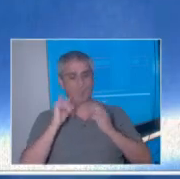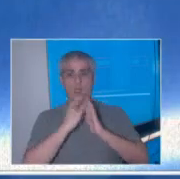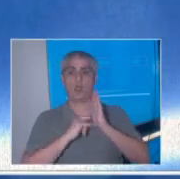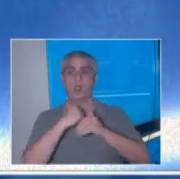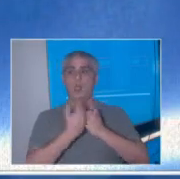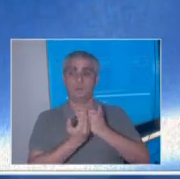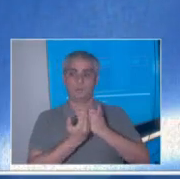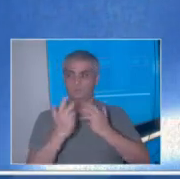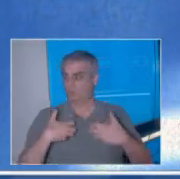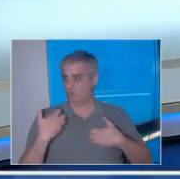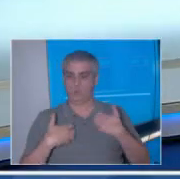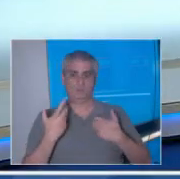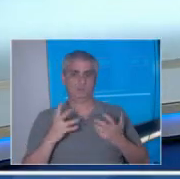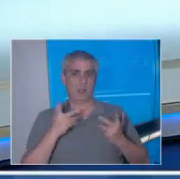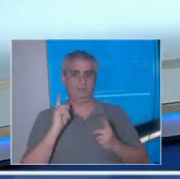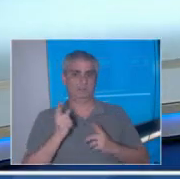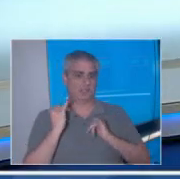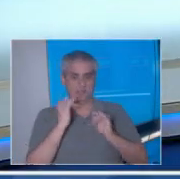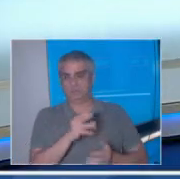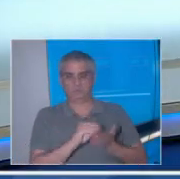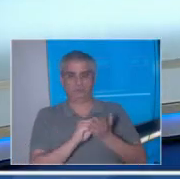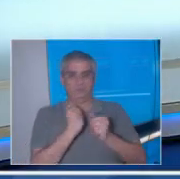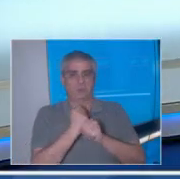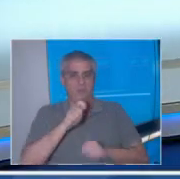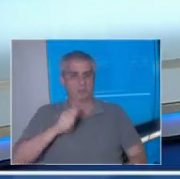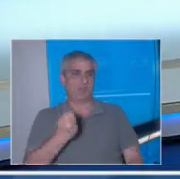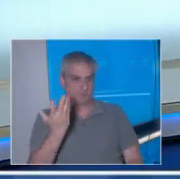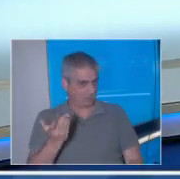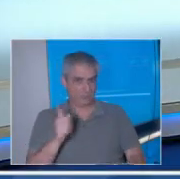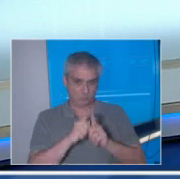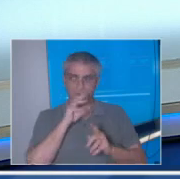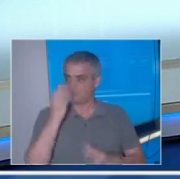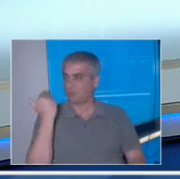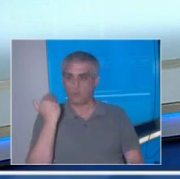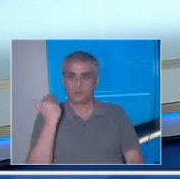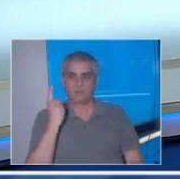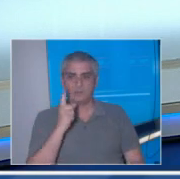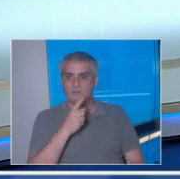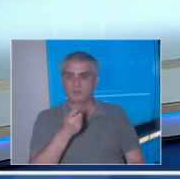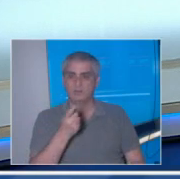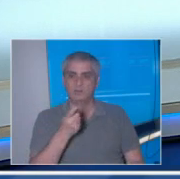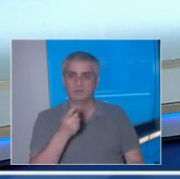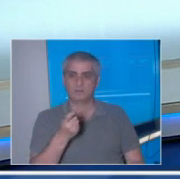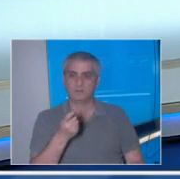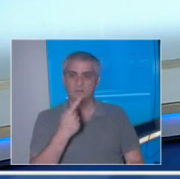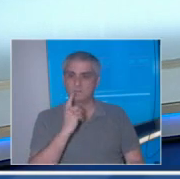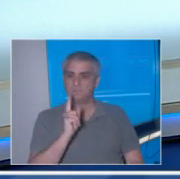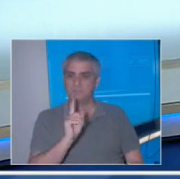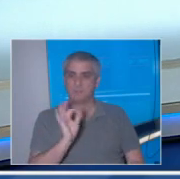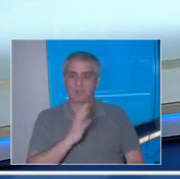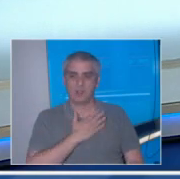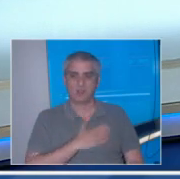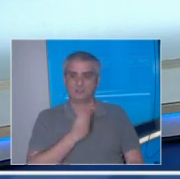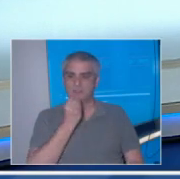החמץ. כועס נאור שירי, למה צריך לבוא, למה לעשות את זה דווקא, בלה בלה בלה, כמו שדיברנו קודם. כן, על העניינים הללו. וזה אומר לו, מי בכלל